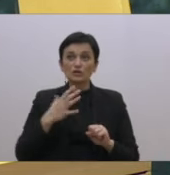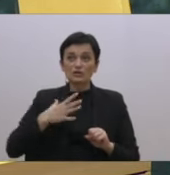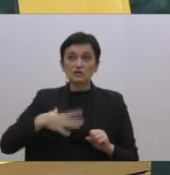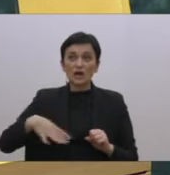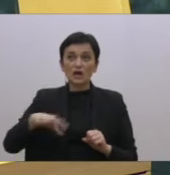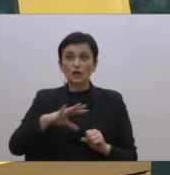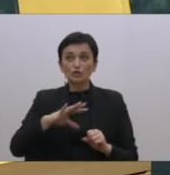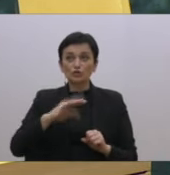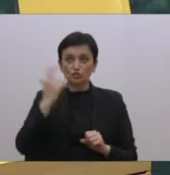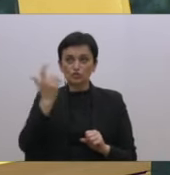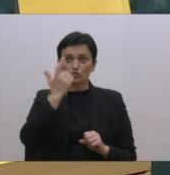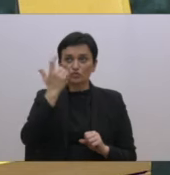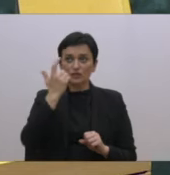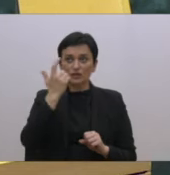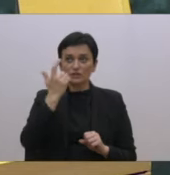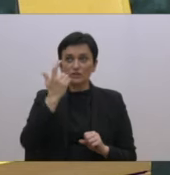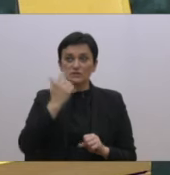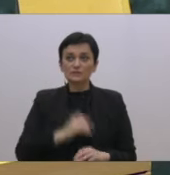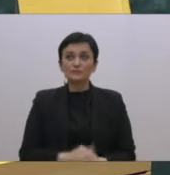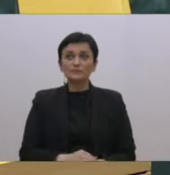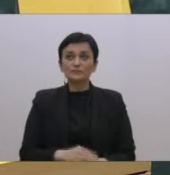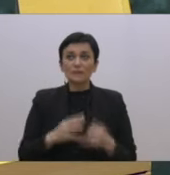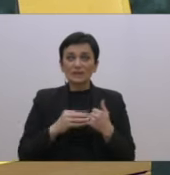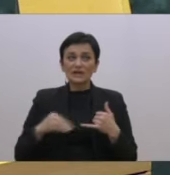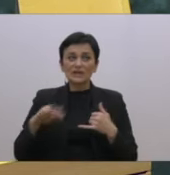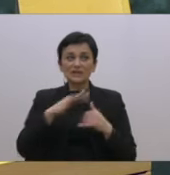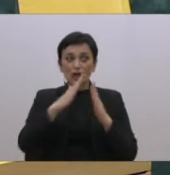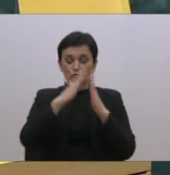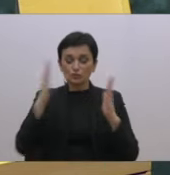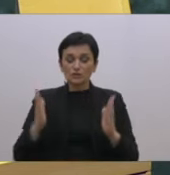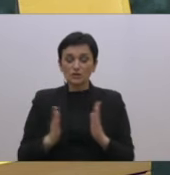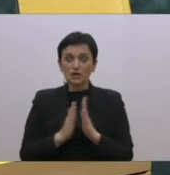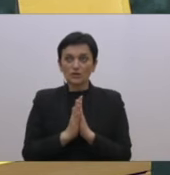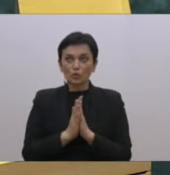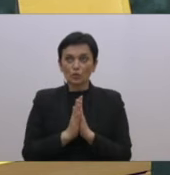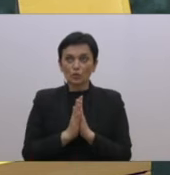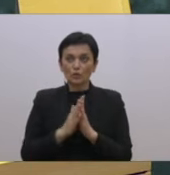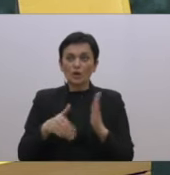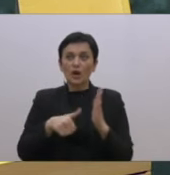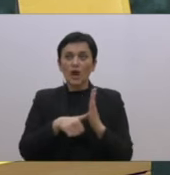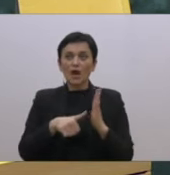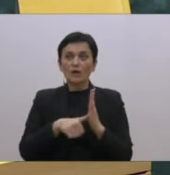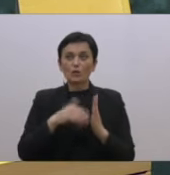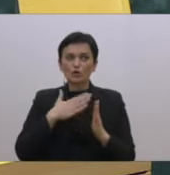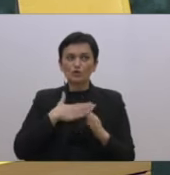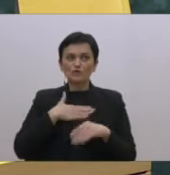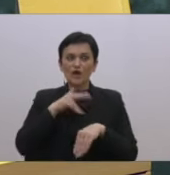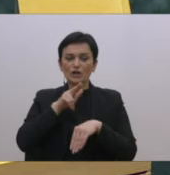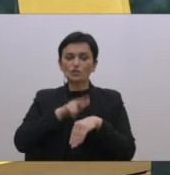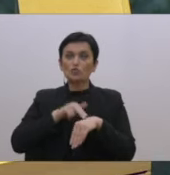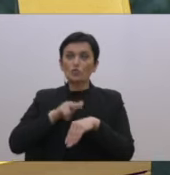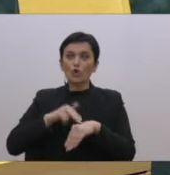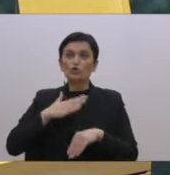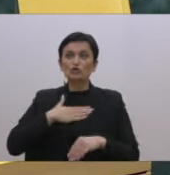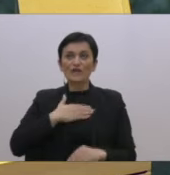საქართველოს სუვერენიტეტს, ტერიტორიულ მთლიანობას, ეხმარება ჩვენს პოლიციელებს, ეხმარება